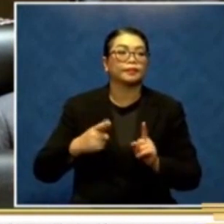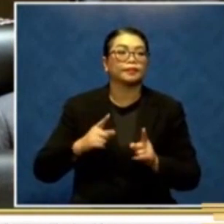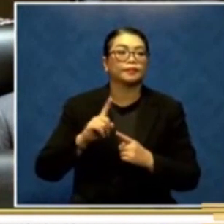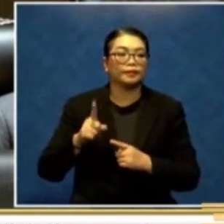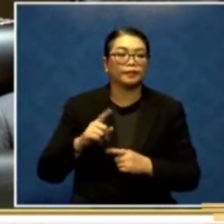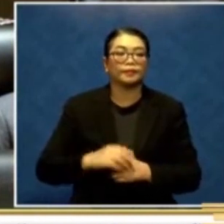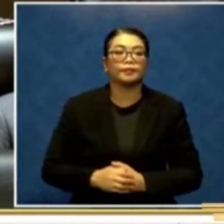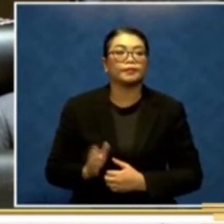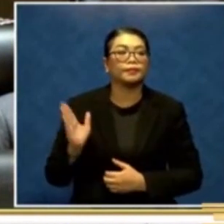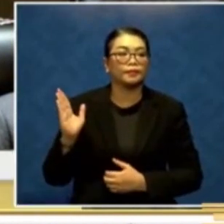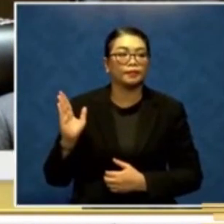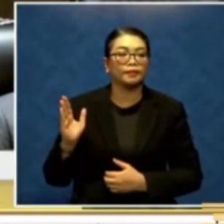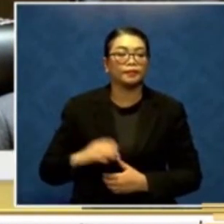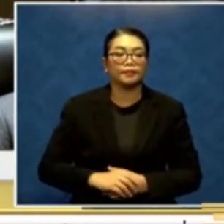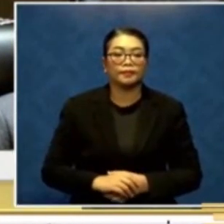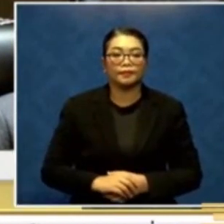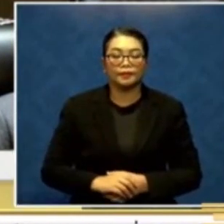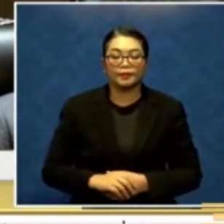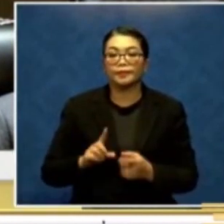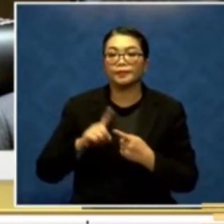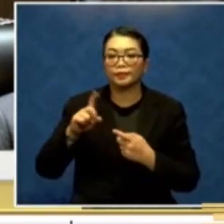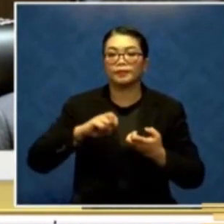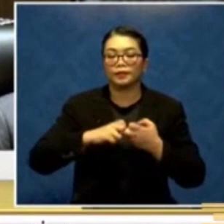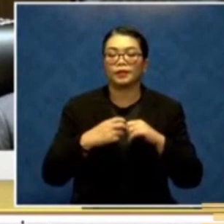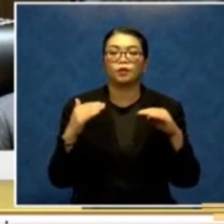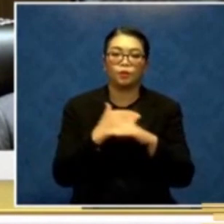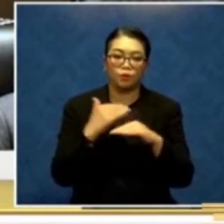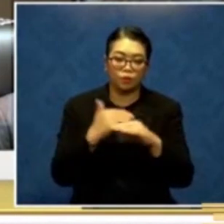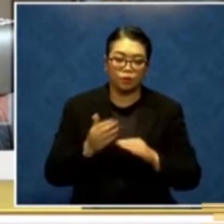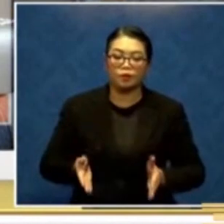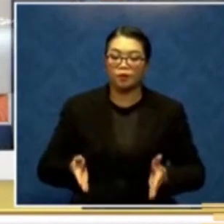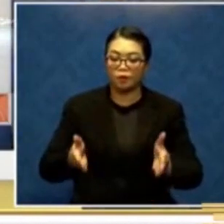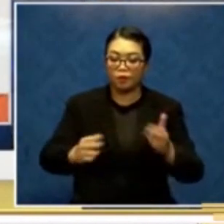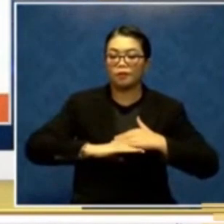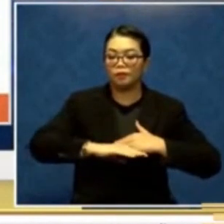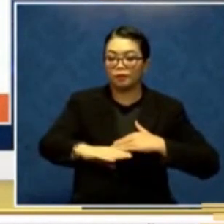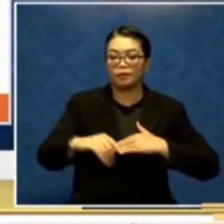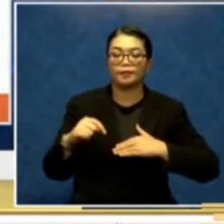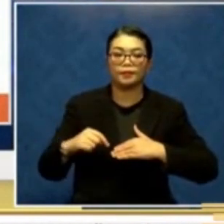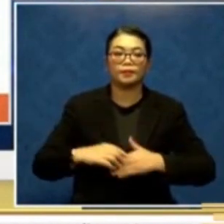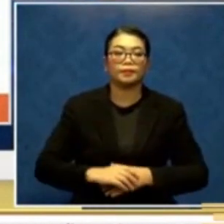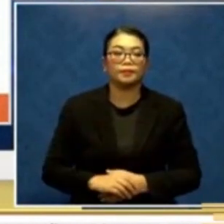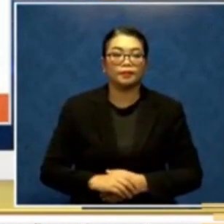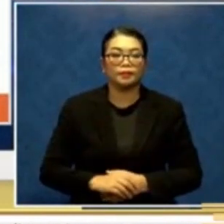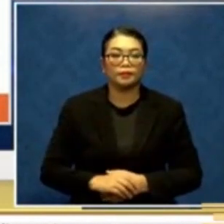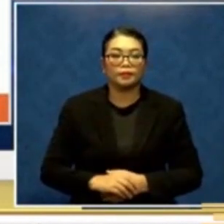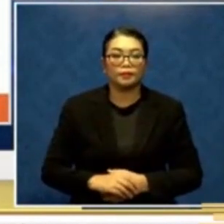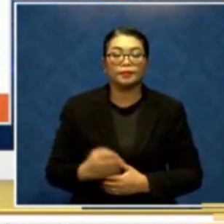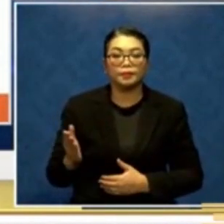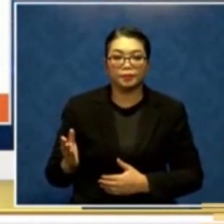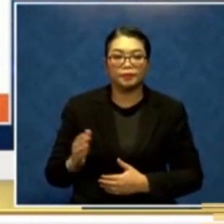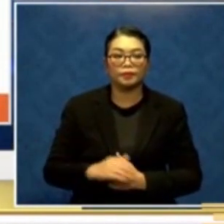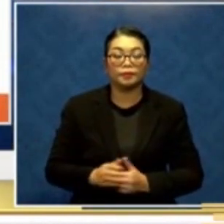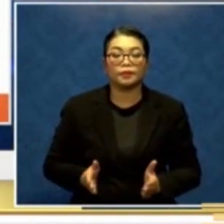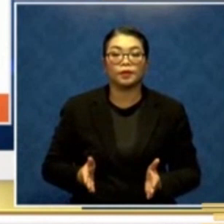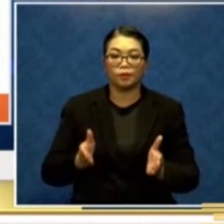1อสได์มาอย 1 เป็ปัญหาจรัจร์ และสภาษสถนนจากเป็